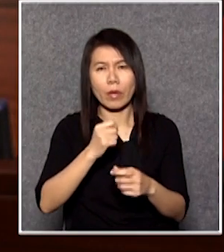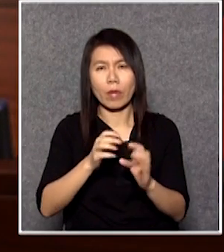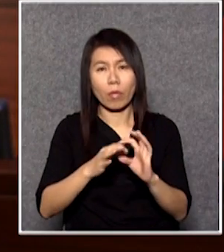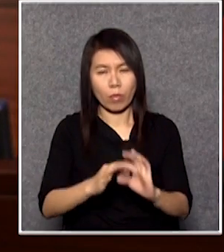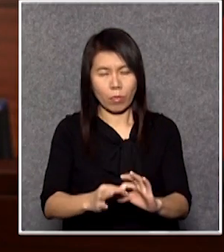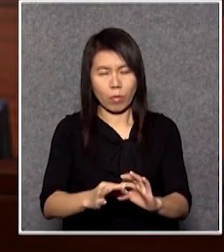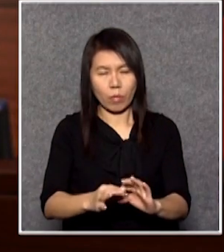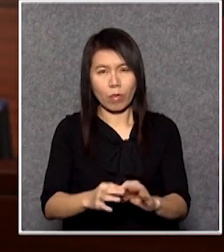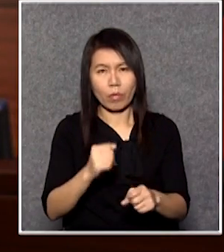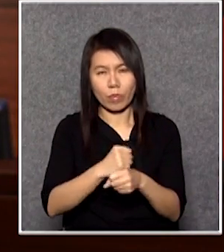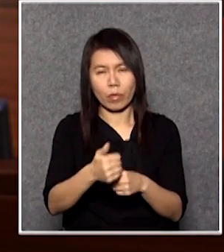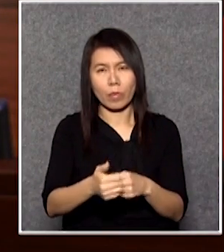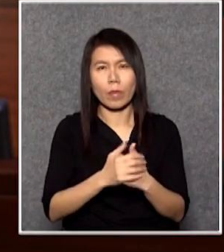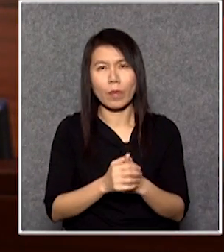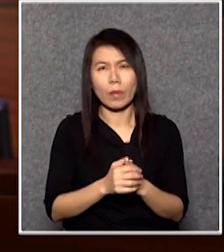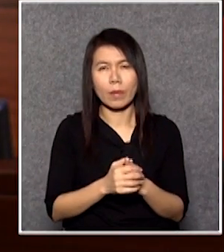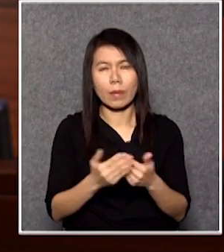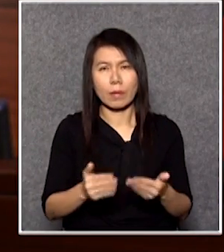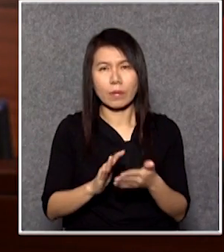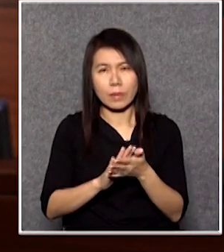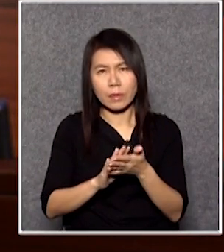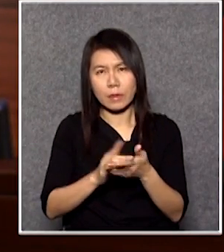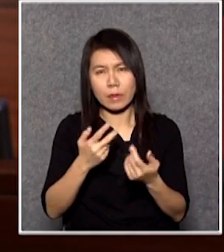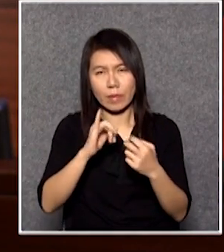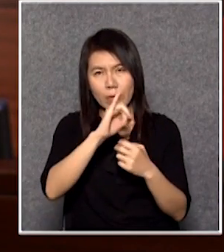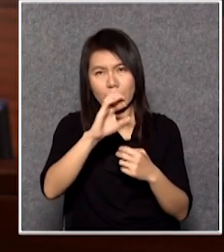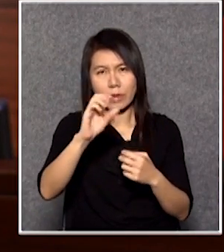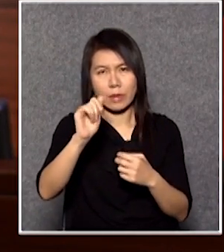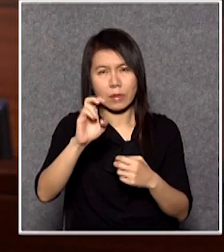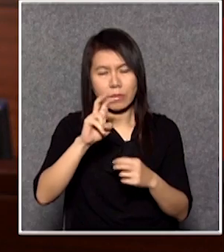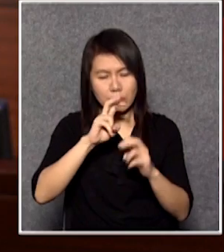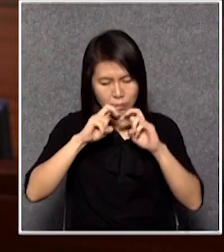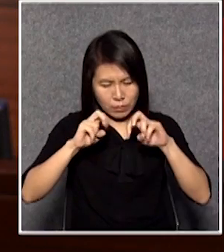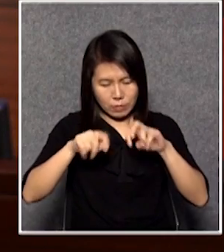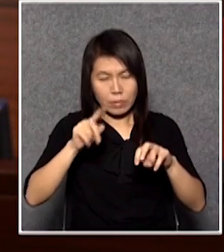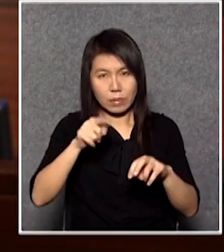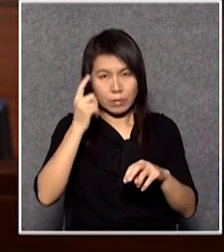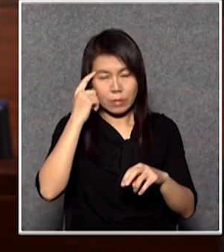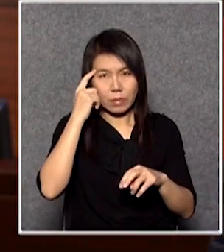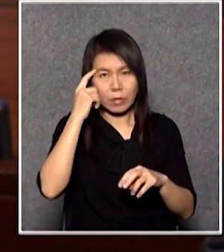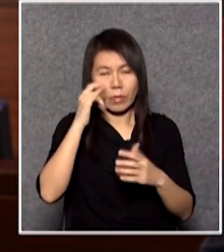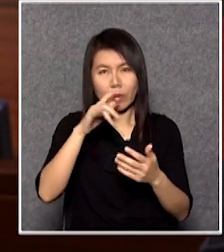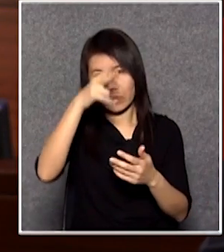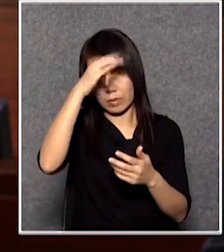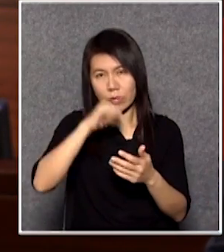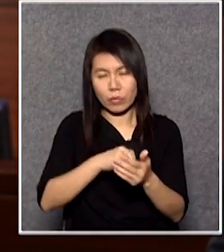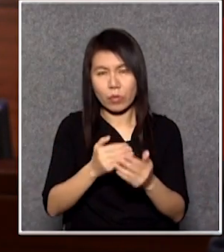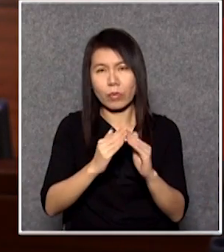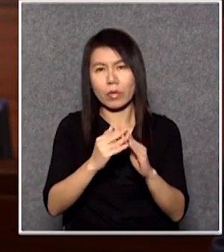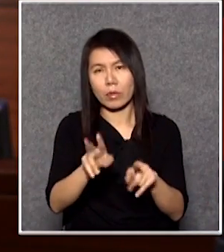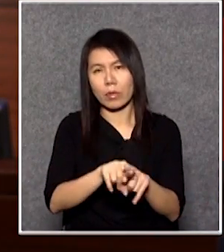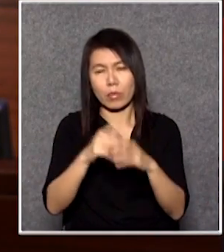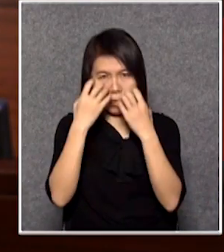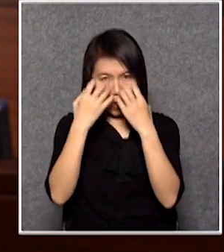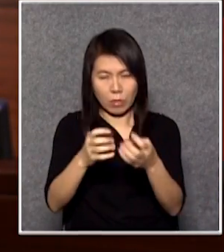的。那這件事情如果 ICAC 肯定會看到的嘛，甚至乎我們的稅局都會有留意的嘛。